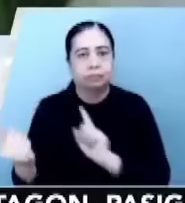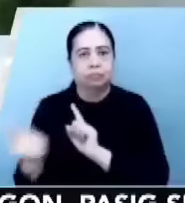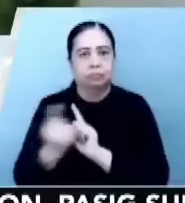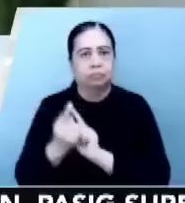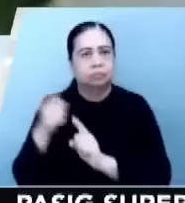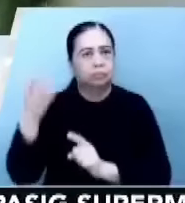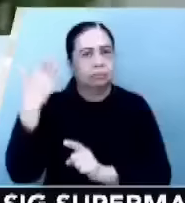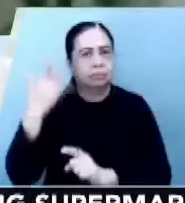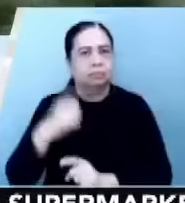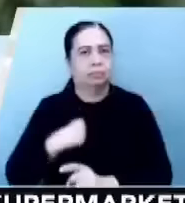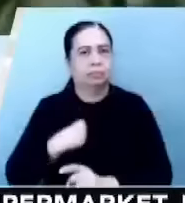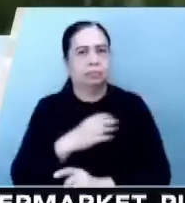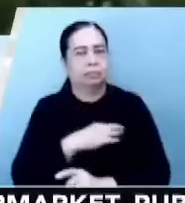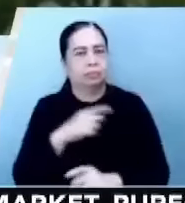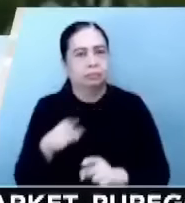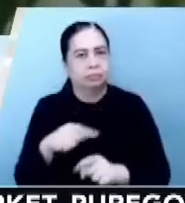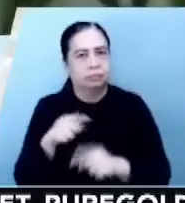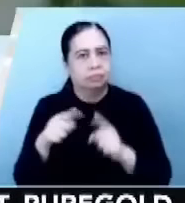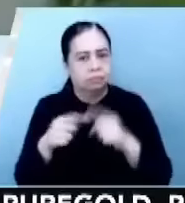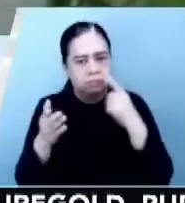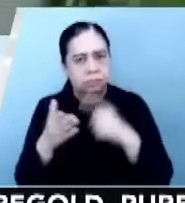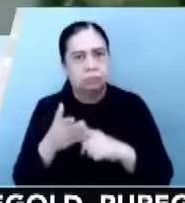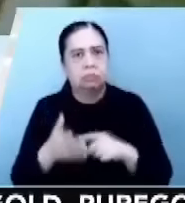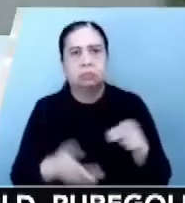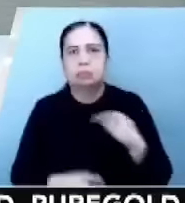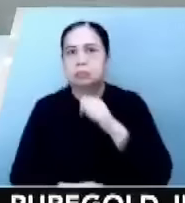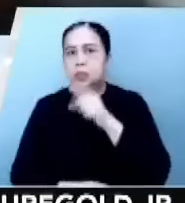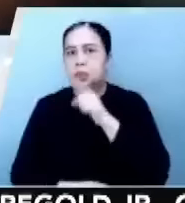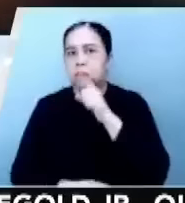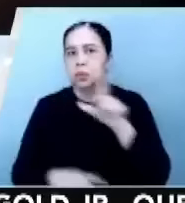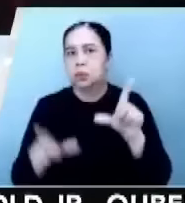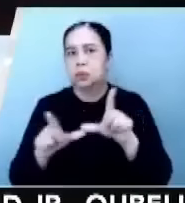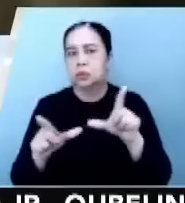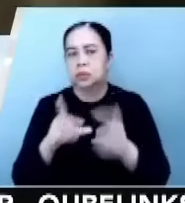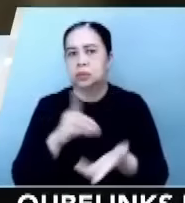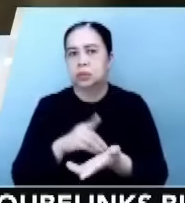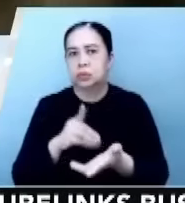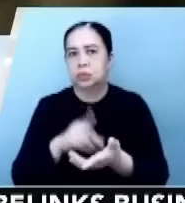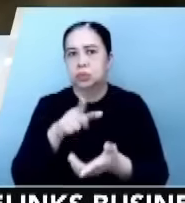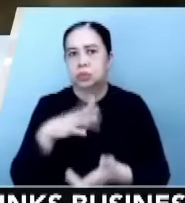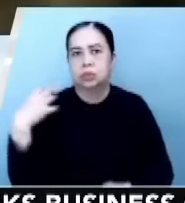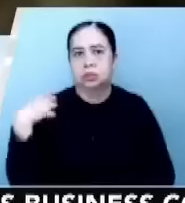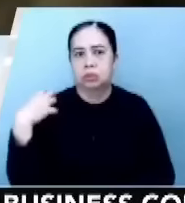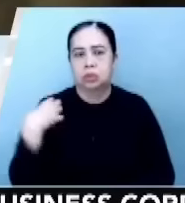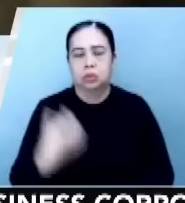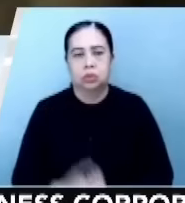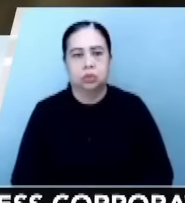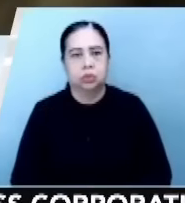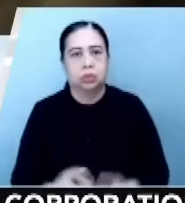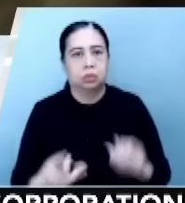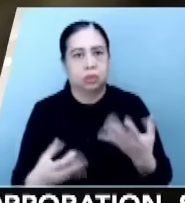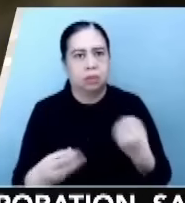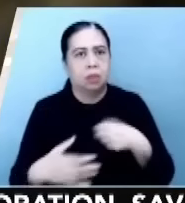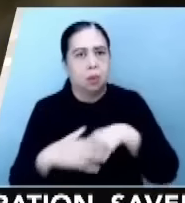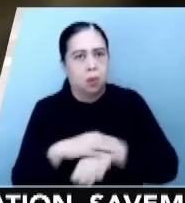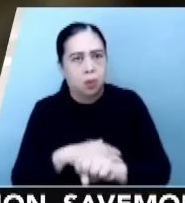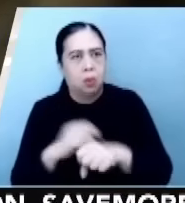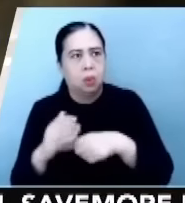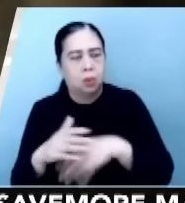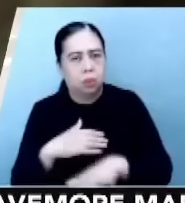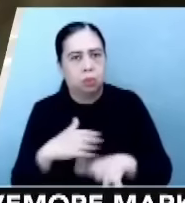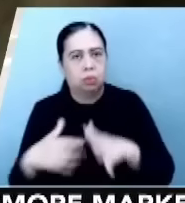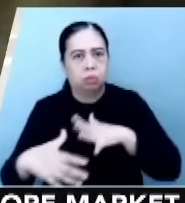ng suspect nang makumpirma niyang di pala lisensyadong doktor ang kanyang boss. Kayo mismo. Inanak niya. Okay. During